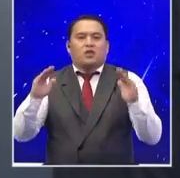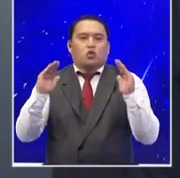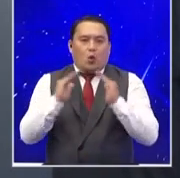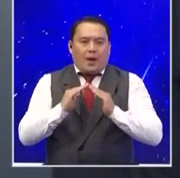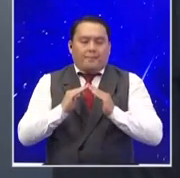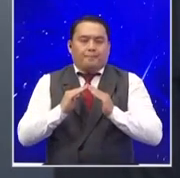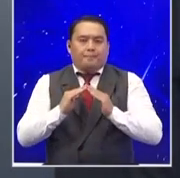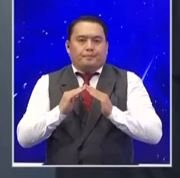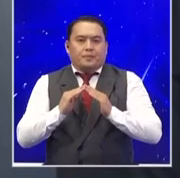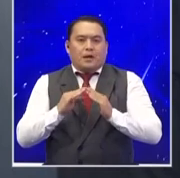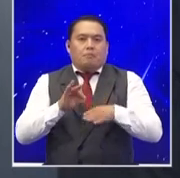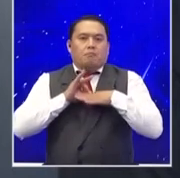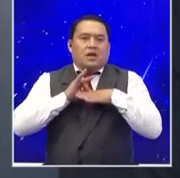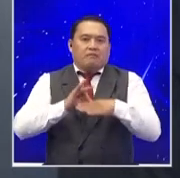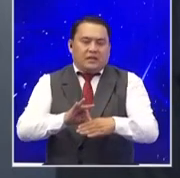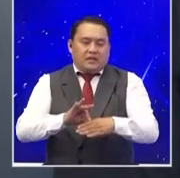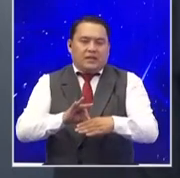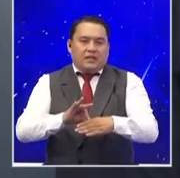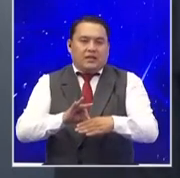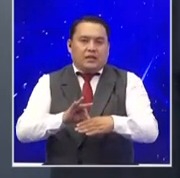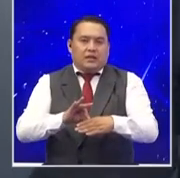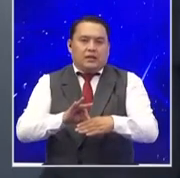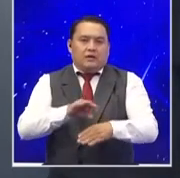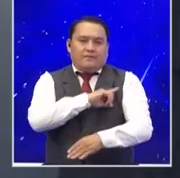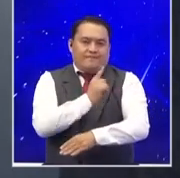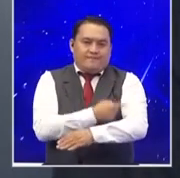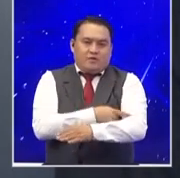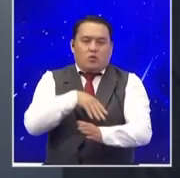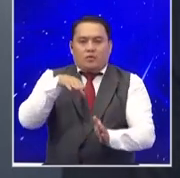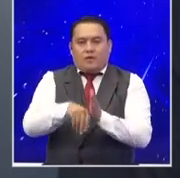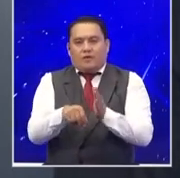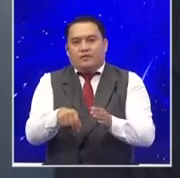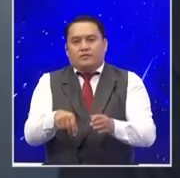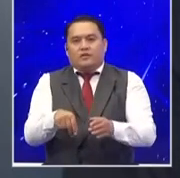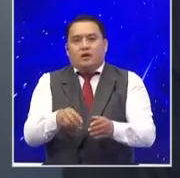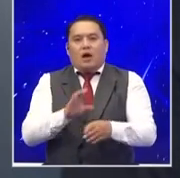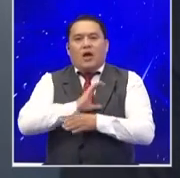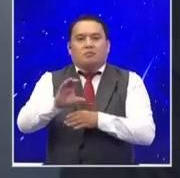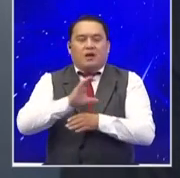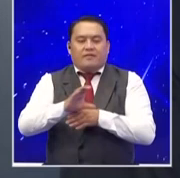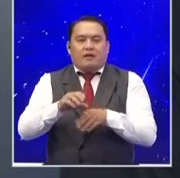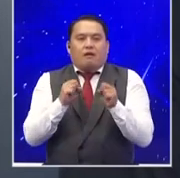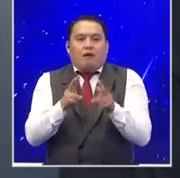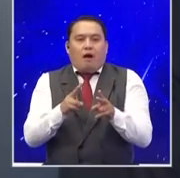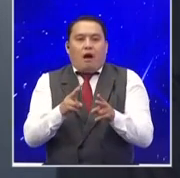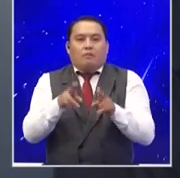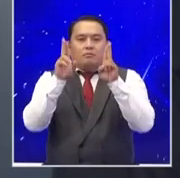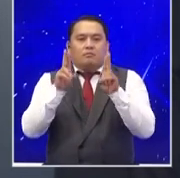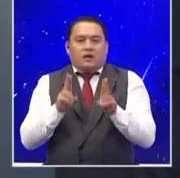Ребята проводили тренировки и выкладывали на телефон по WhatsApp свои подготовительные